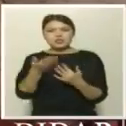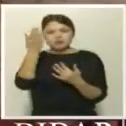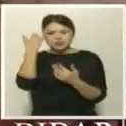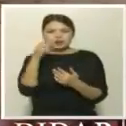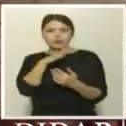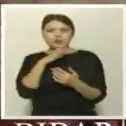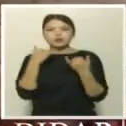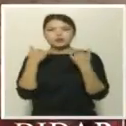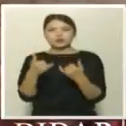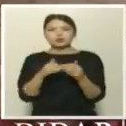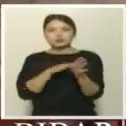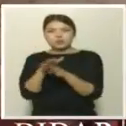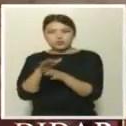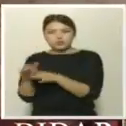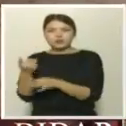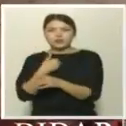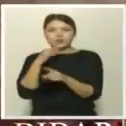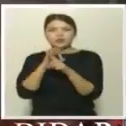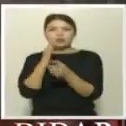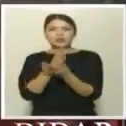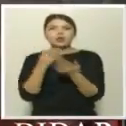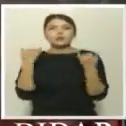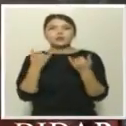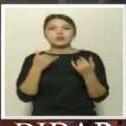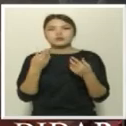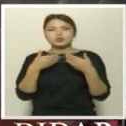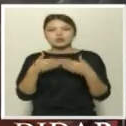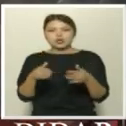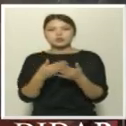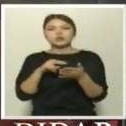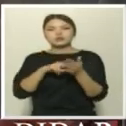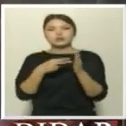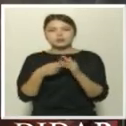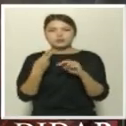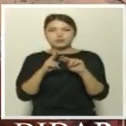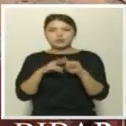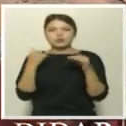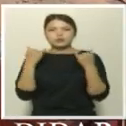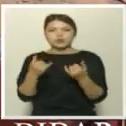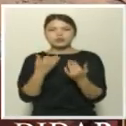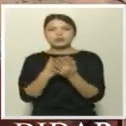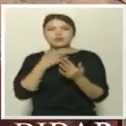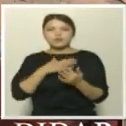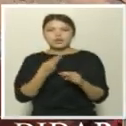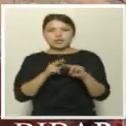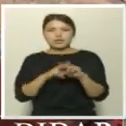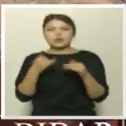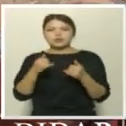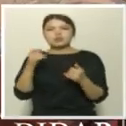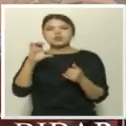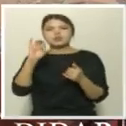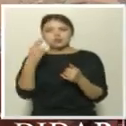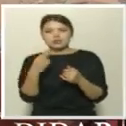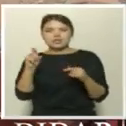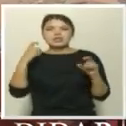важные услуги населению региона. И что не немаловажно, запуск проекта окажет благоприятный мультипликативный эффект на